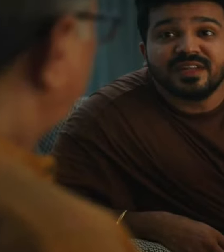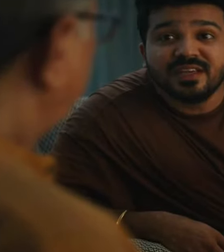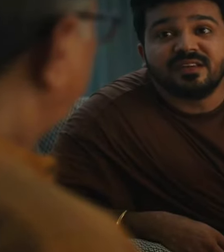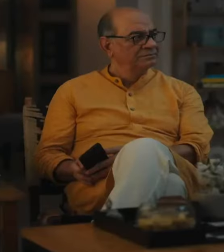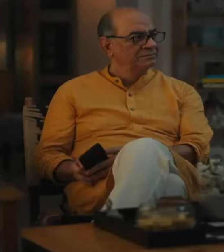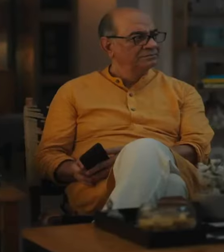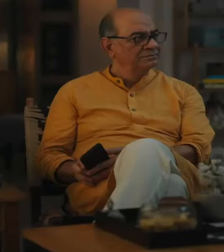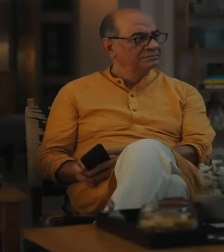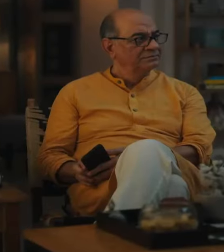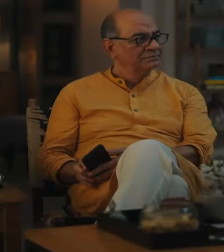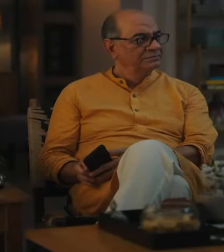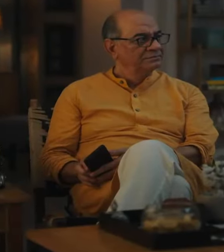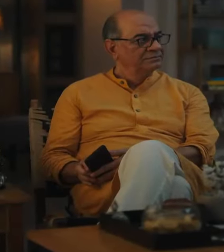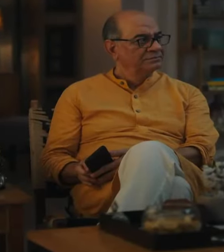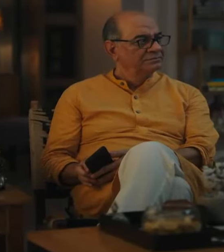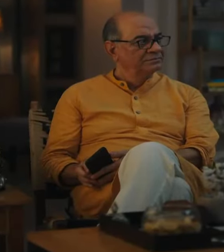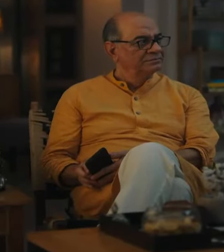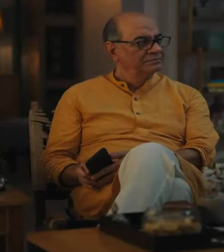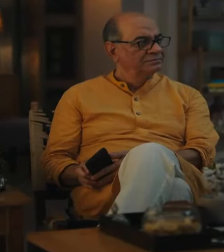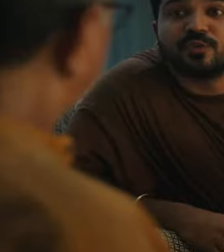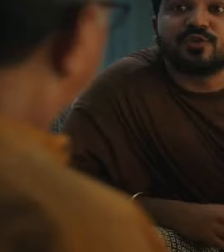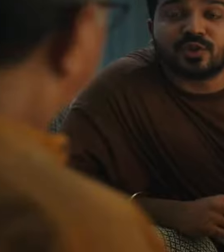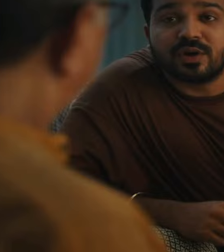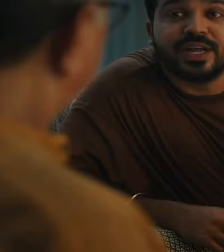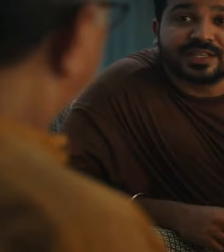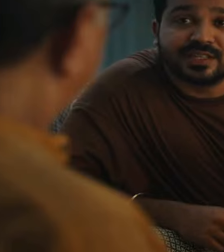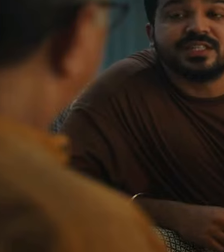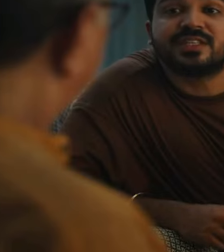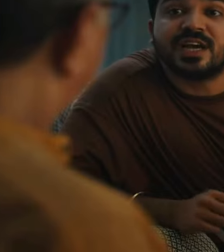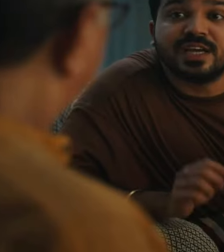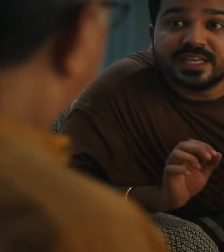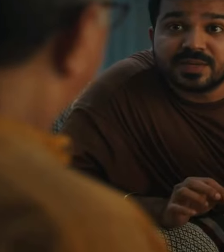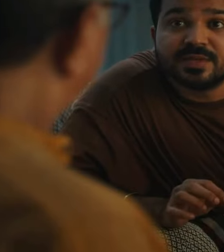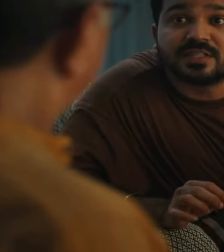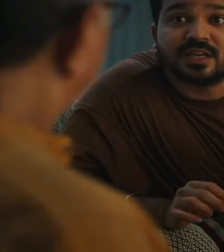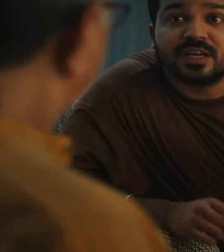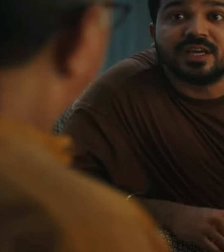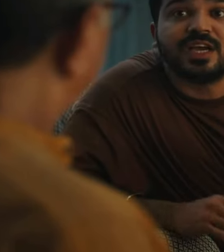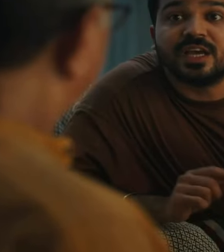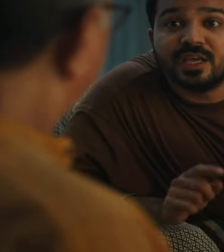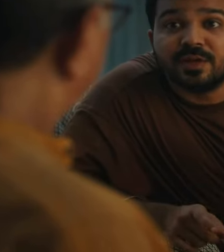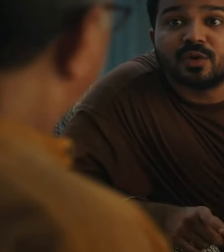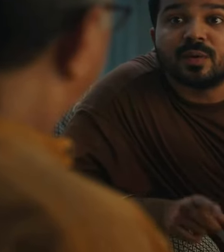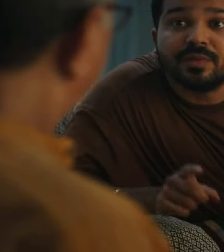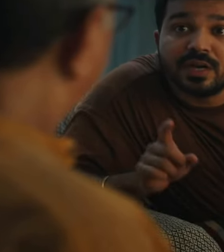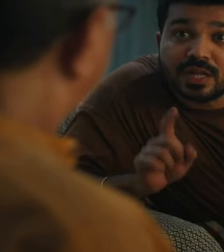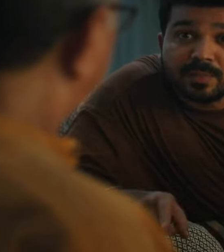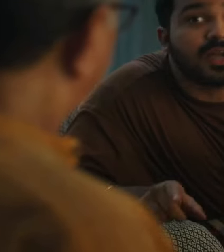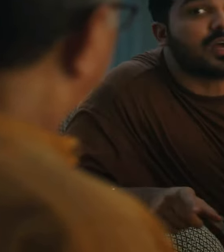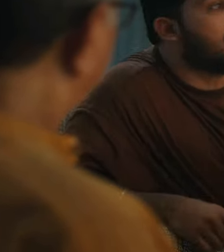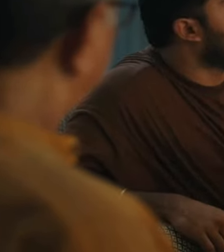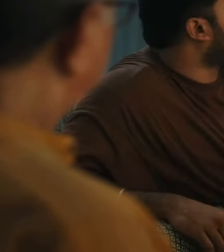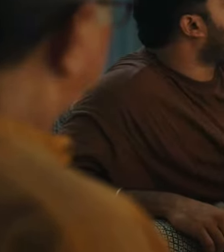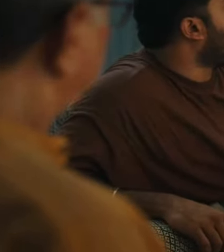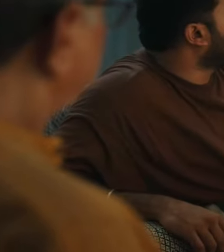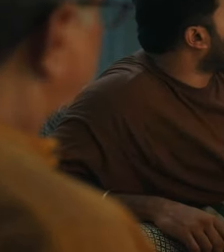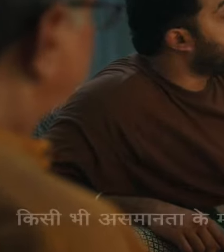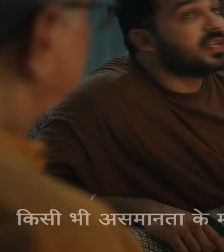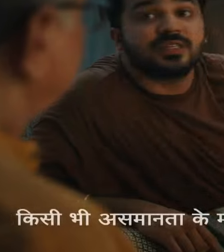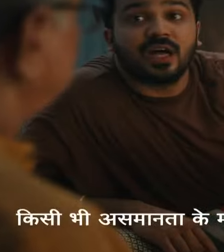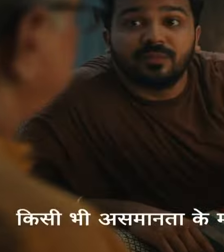काफी नहीं है, आप शेयर मार्केट में कोई भी ट्रांजेक्शन करते है ना, तो स्टॉक एक्सचेंज से आए SMS या ईमेल को अपने डीमैट अकाउंट और